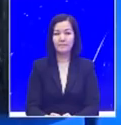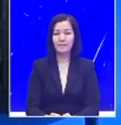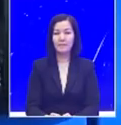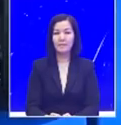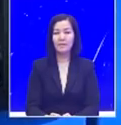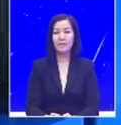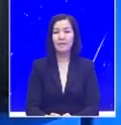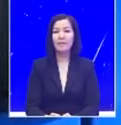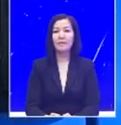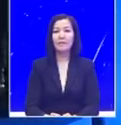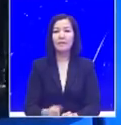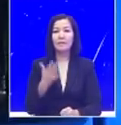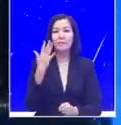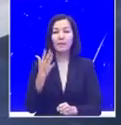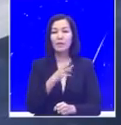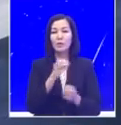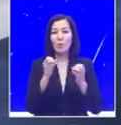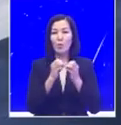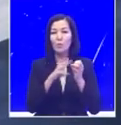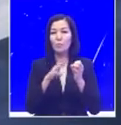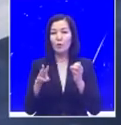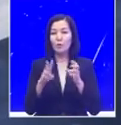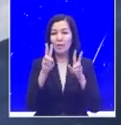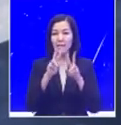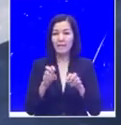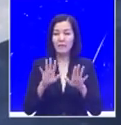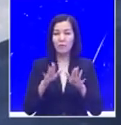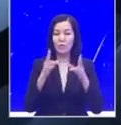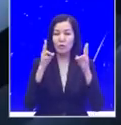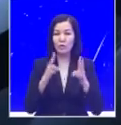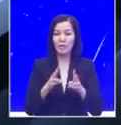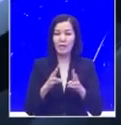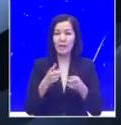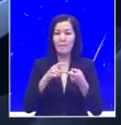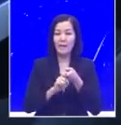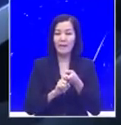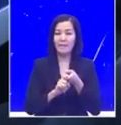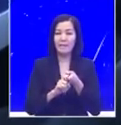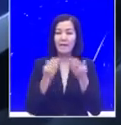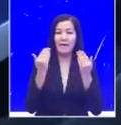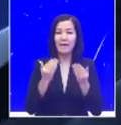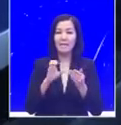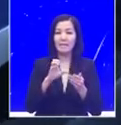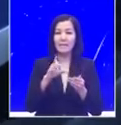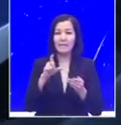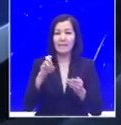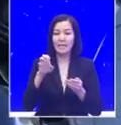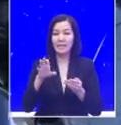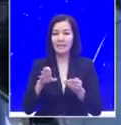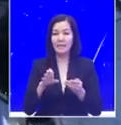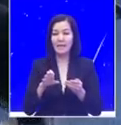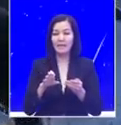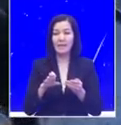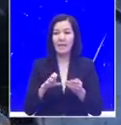Қосылеттік тексеріс кемінде 5-10 минут аралығында жүргізіледі. Елдегі төтенше жағдайға байланысты кеден бекетінде СЭС мамандары бақылаушылар